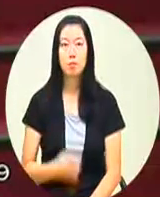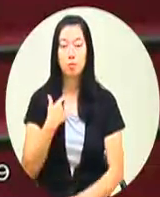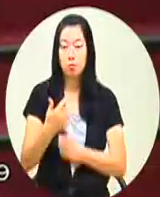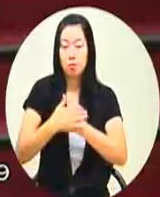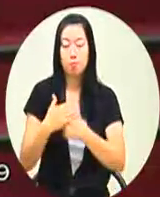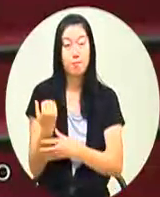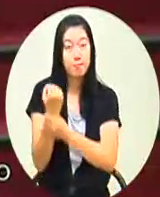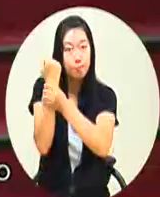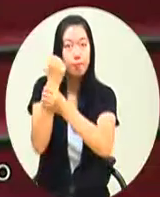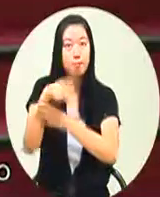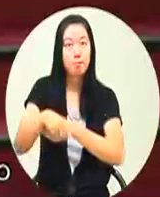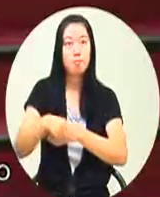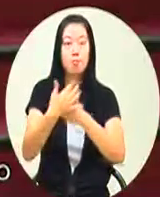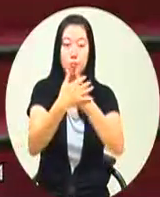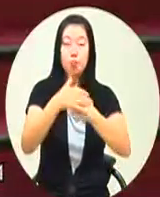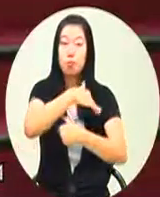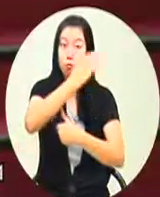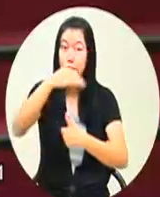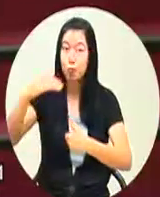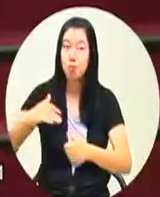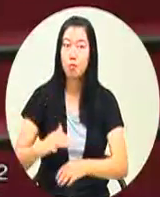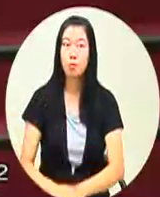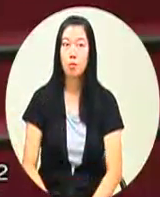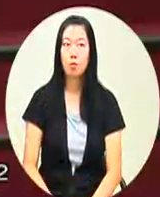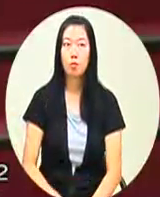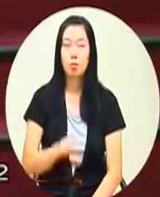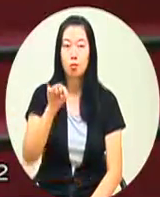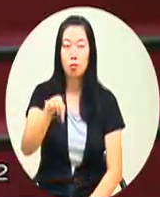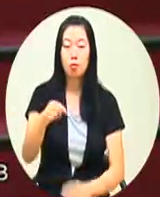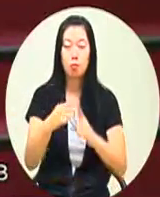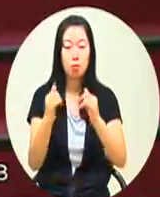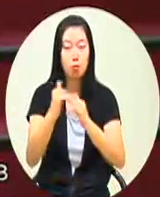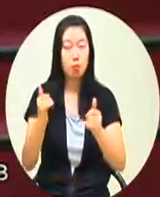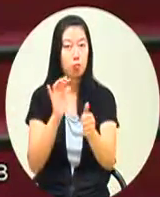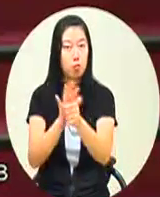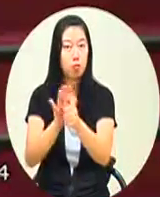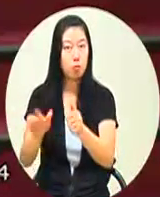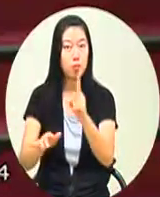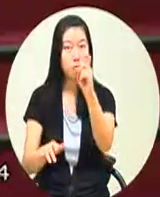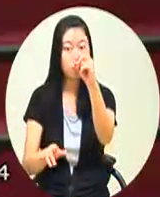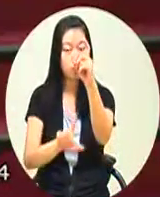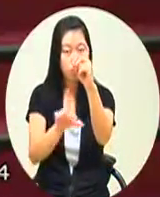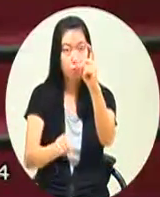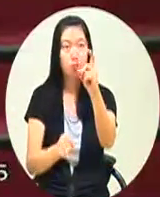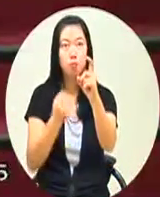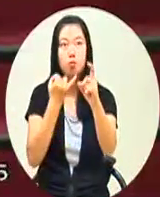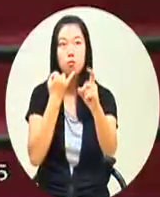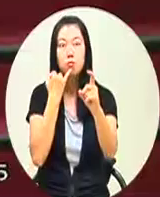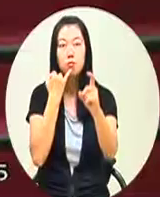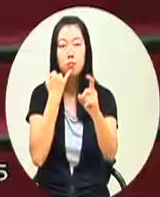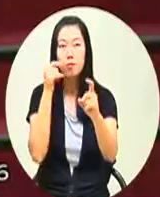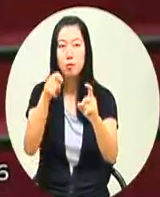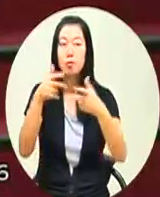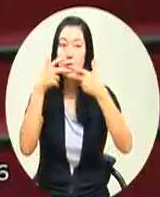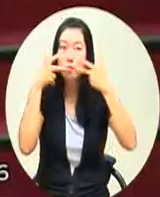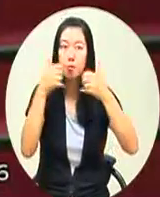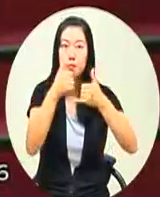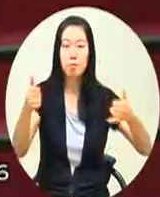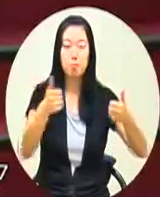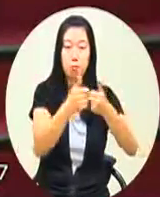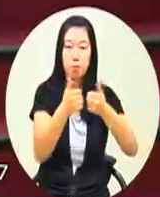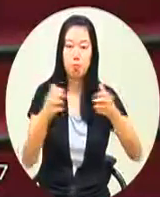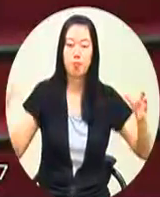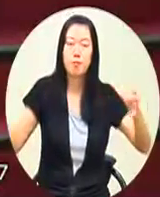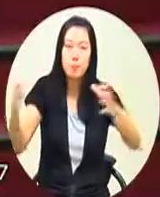们宝山的乡亲，在11月份能够和原民会一